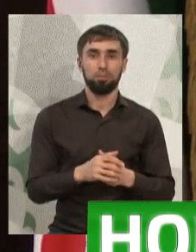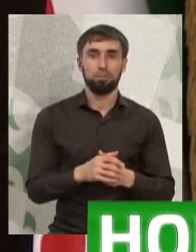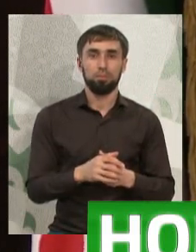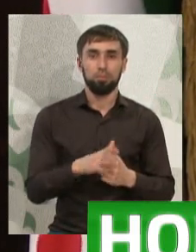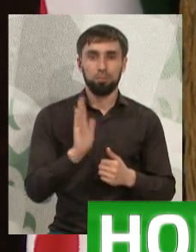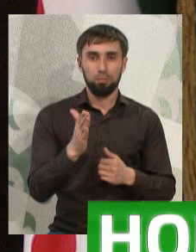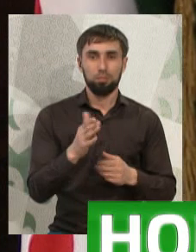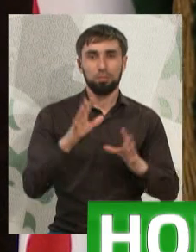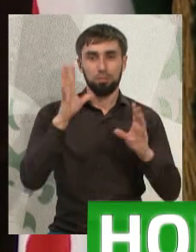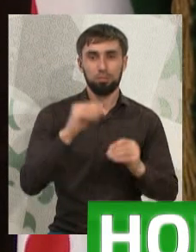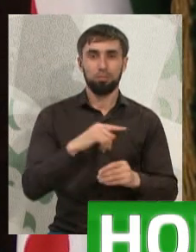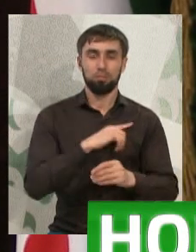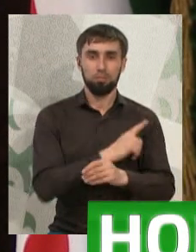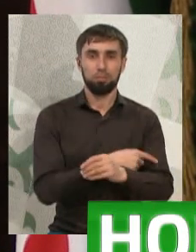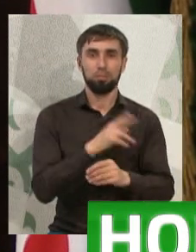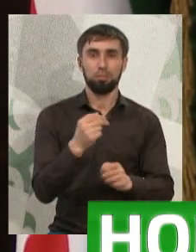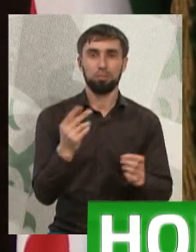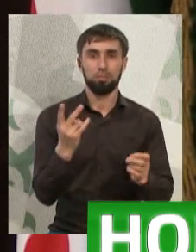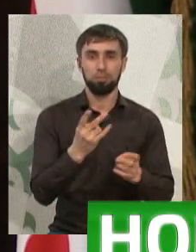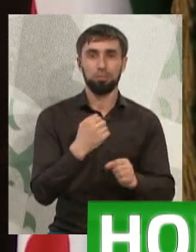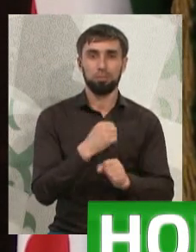будем прикладывать максимум усилий, чтобы у нас